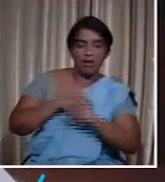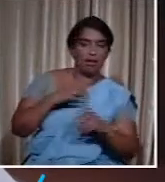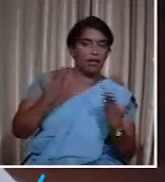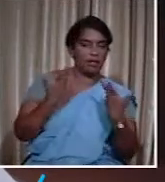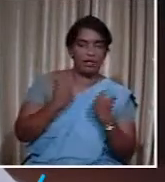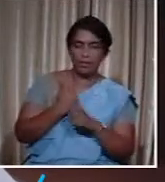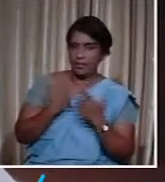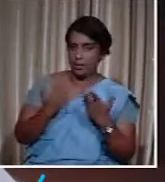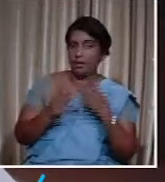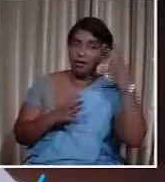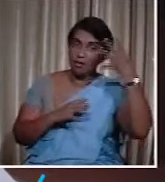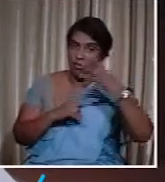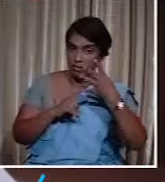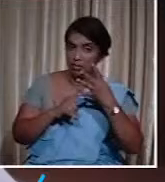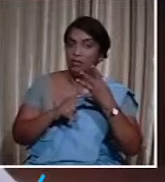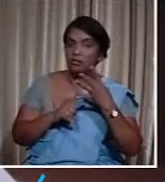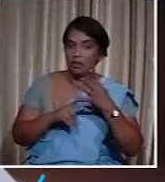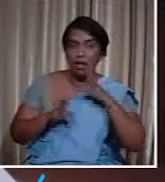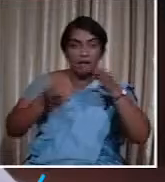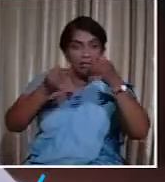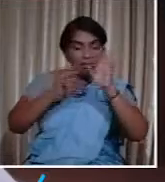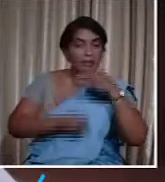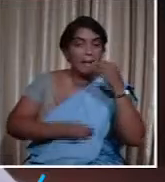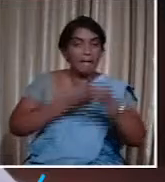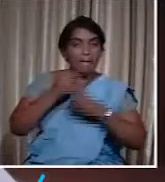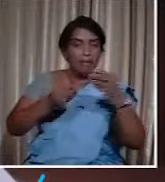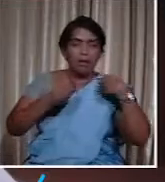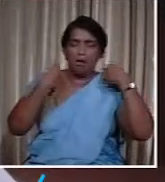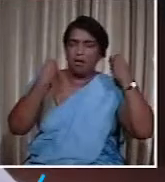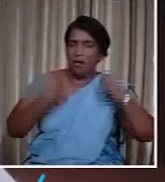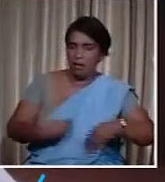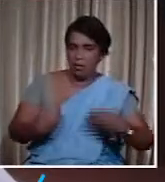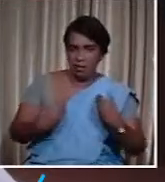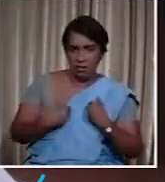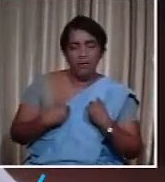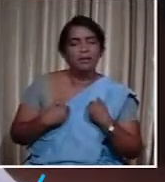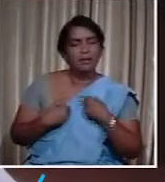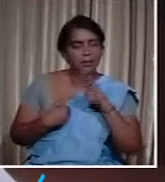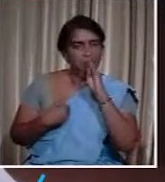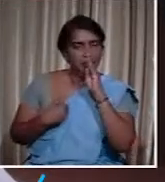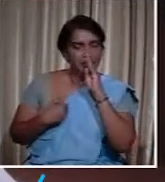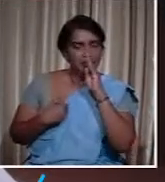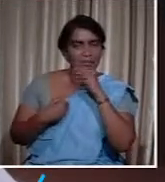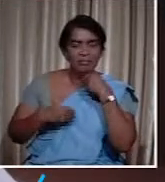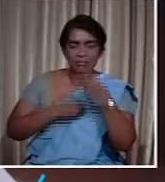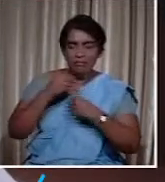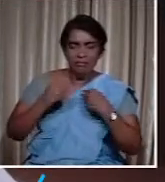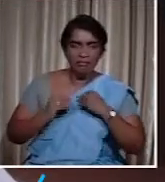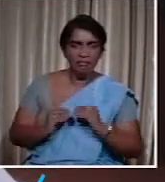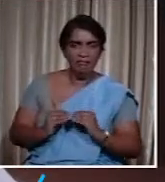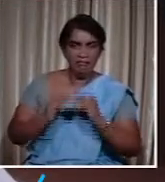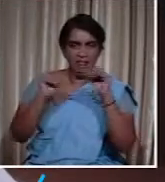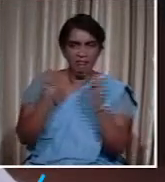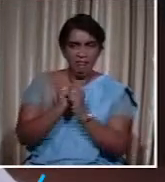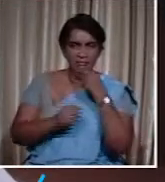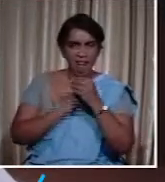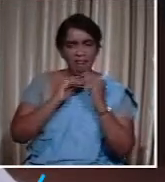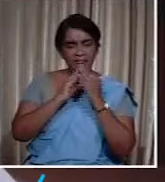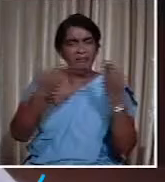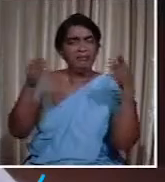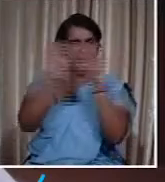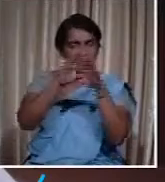हतरवेणु अपेरटे क्रमानुकूल निष्पादने खड़ावेटन पटंगत्ता मे निष्पादने वर्धने किरी मुसन अपे कर्मांसल वह